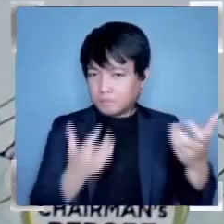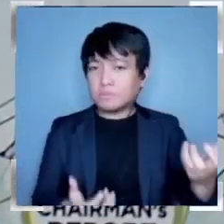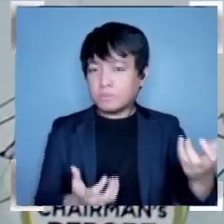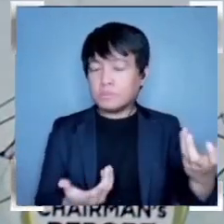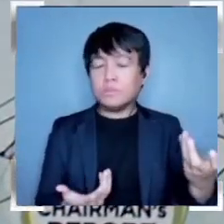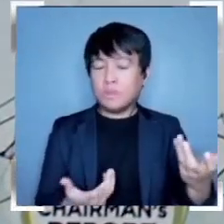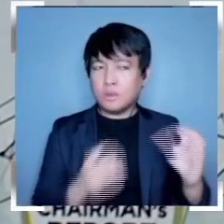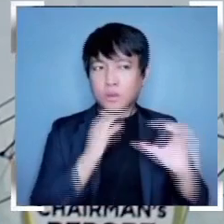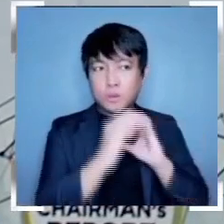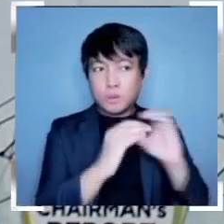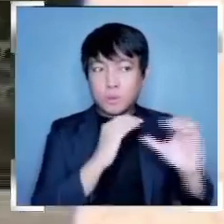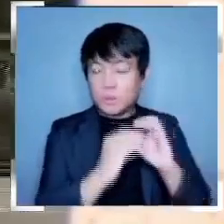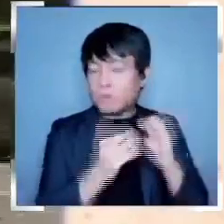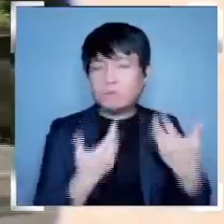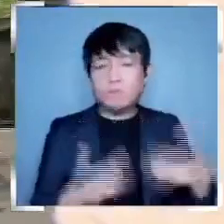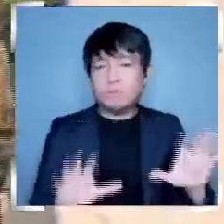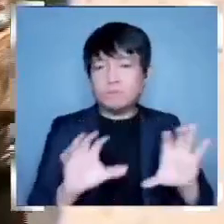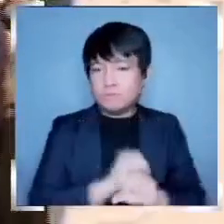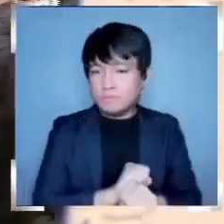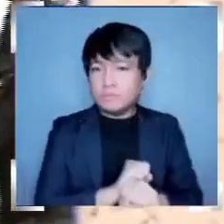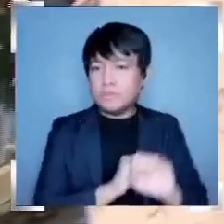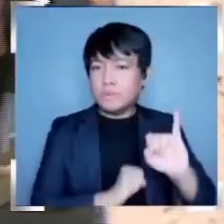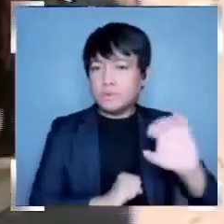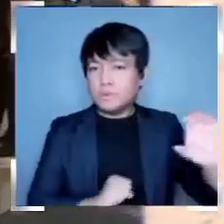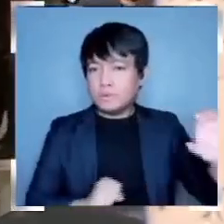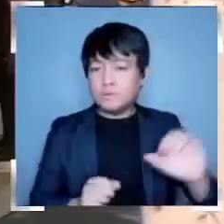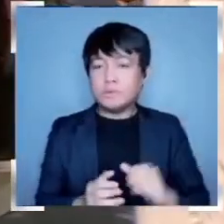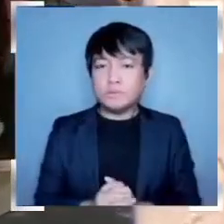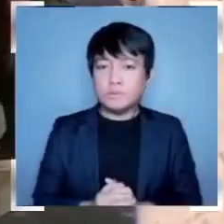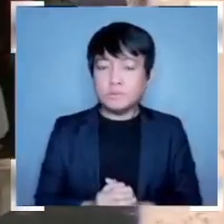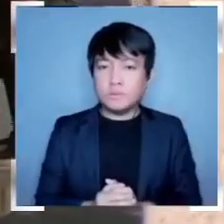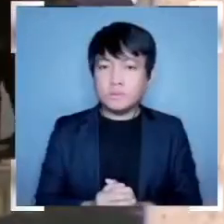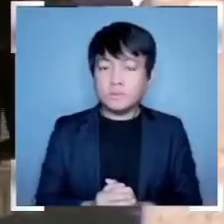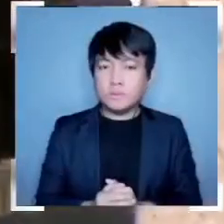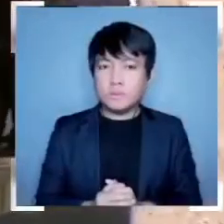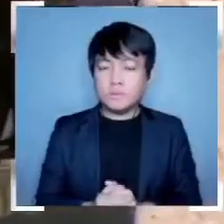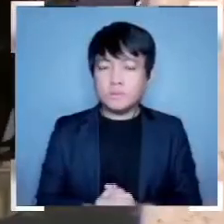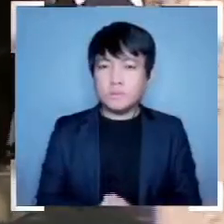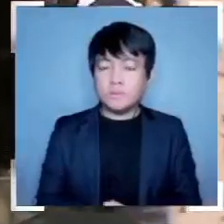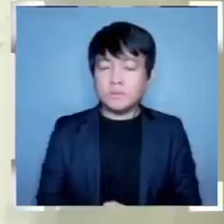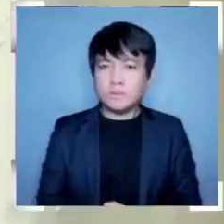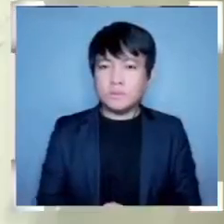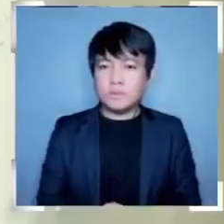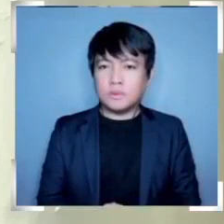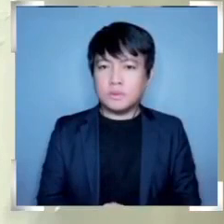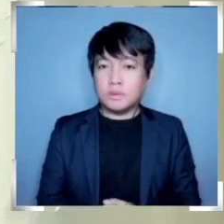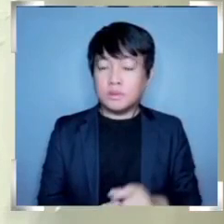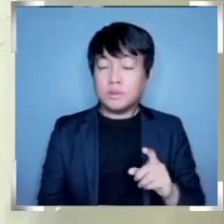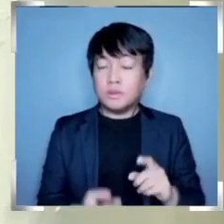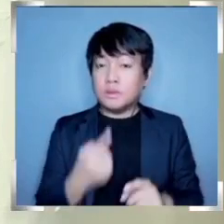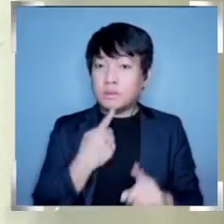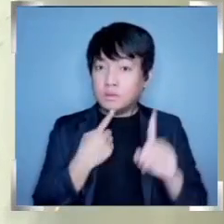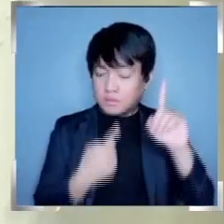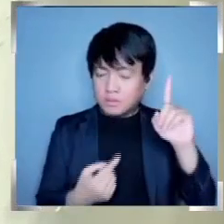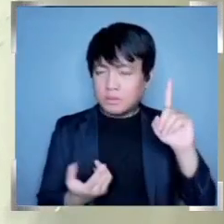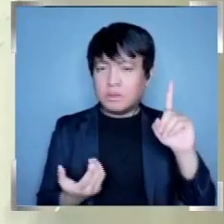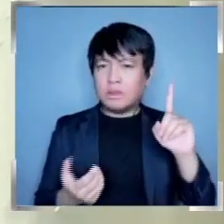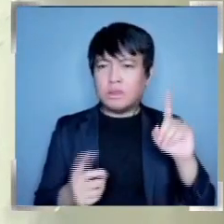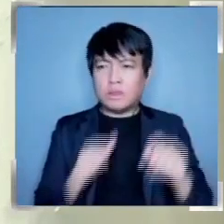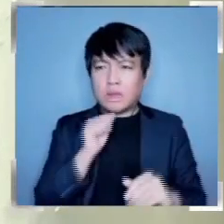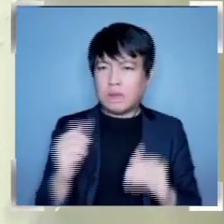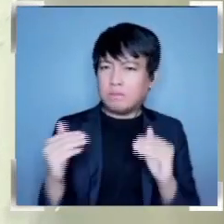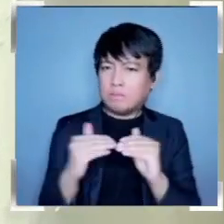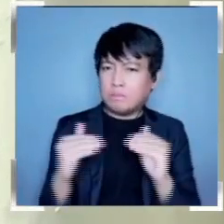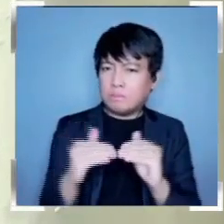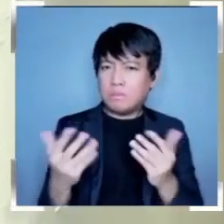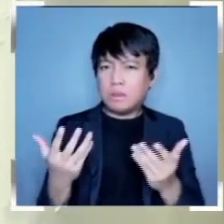communication, I guess, with the ICC. Parang na-prejudge na nila. Parang hindi fair to us, no? Parang napapahiya tayo dun sa